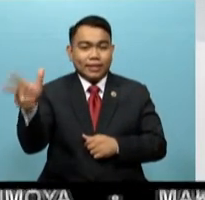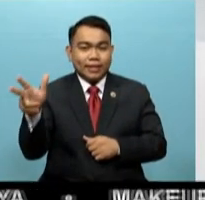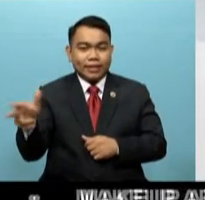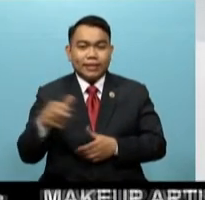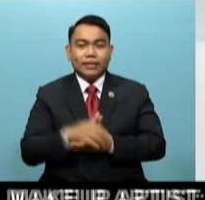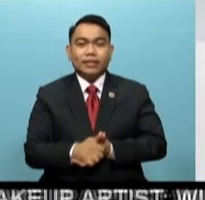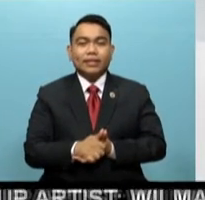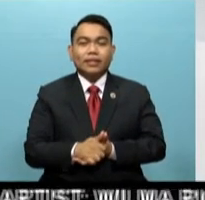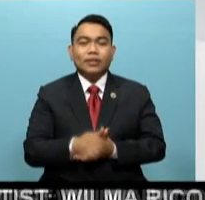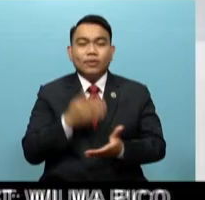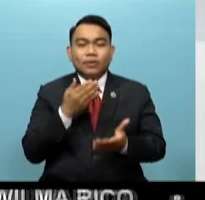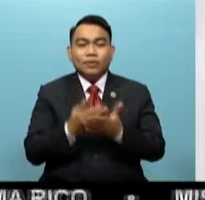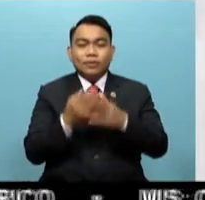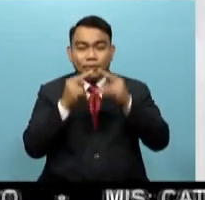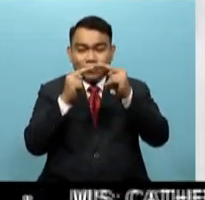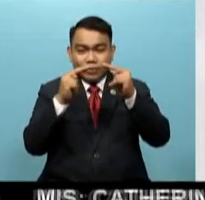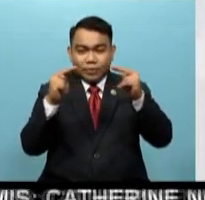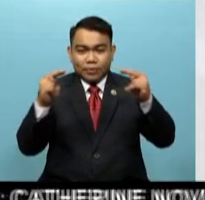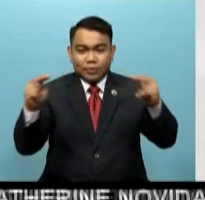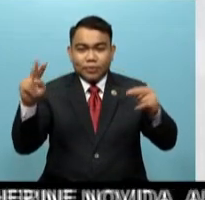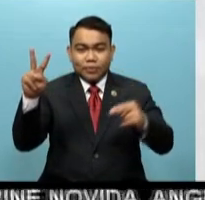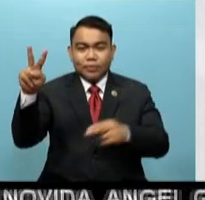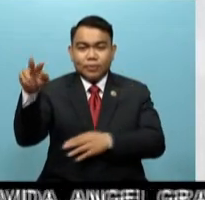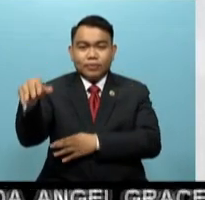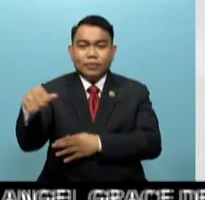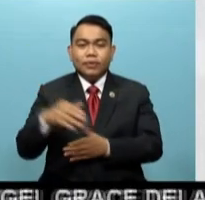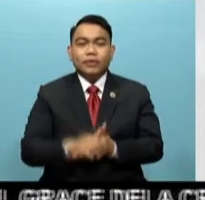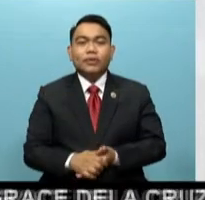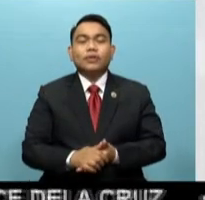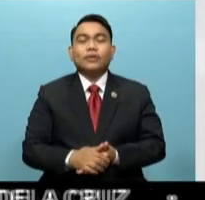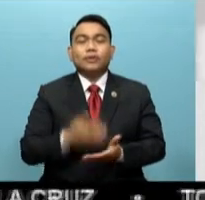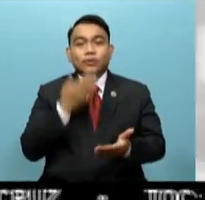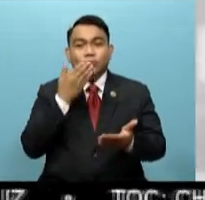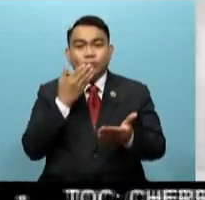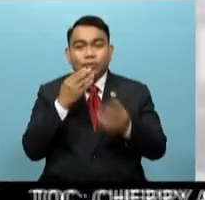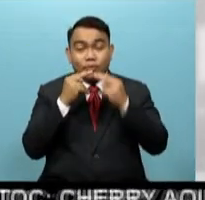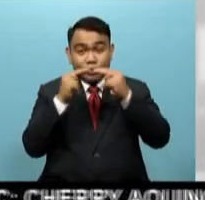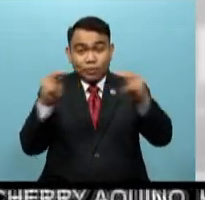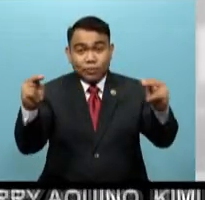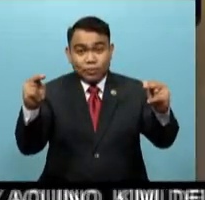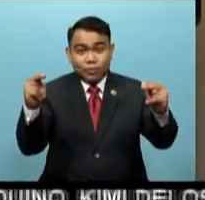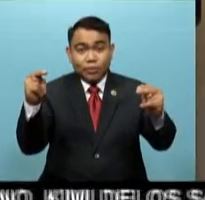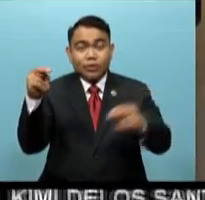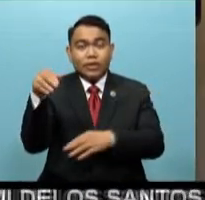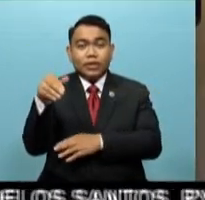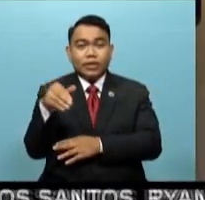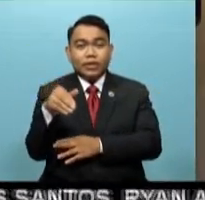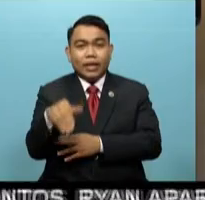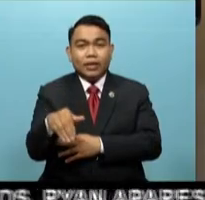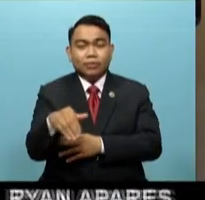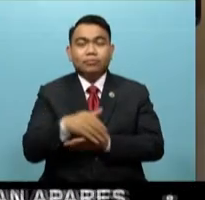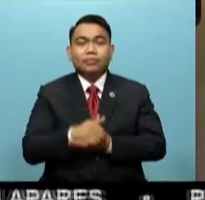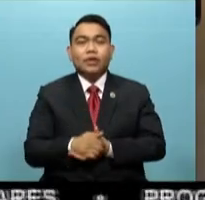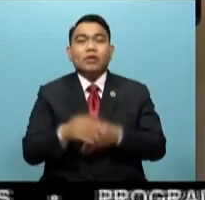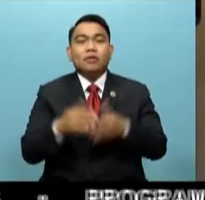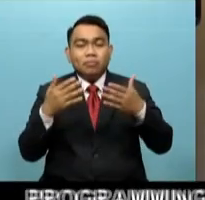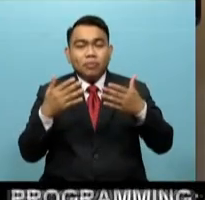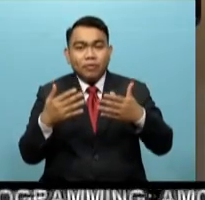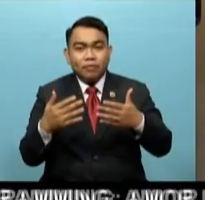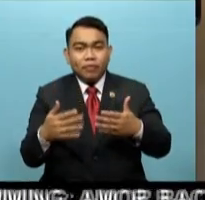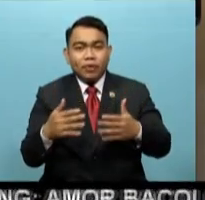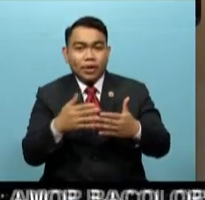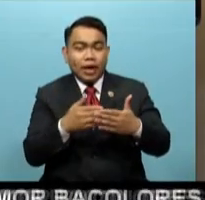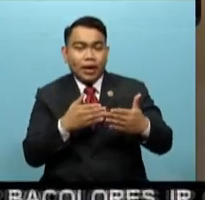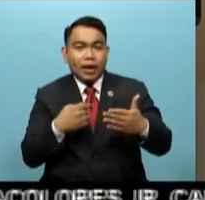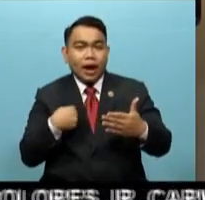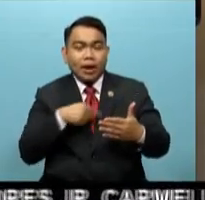Balita tuwing alas 2 ng hapon at Iglesia ni Cristo News Weekend alas 6 ng gabi. Bago tayo magpaalam,